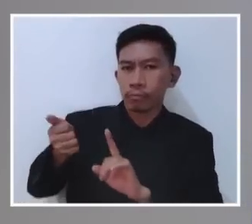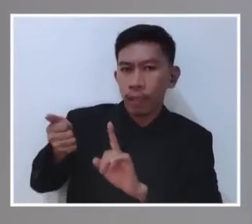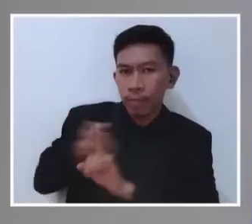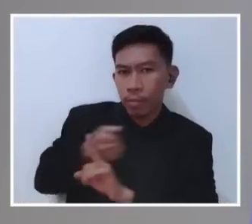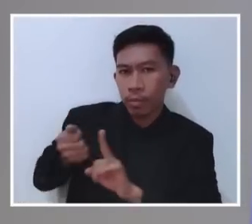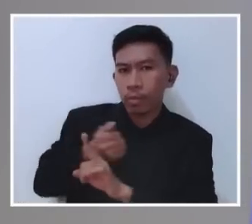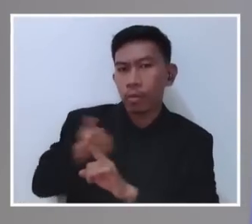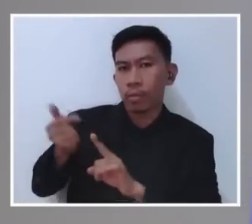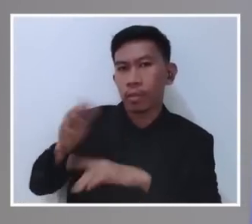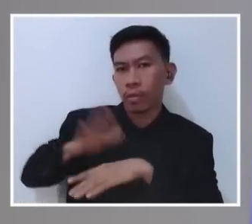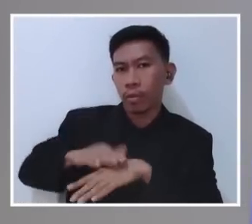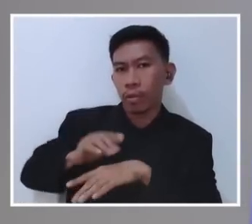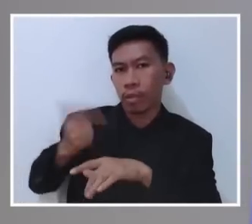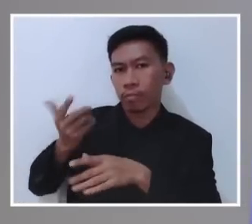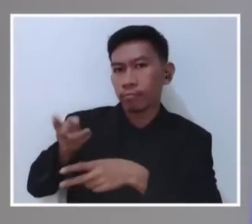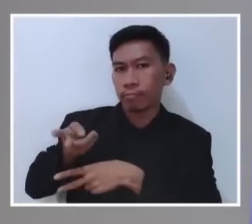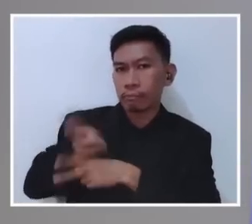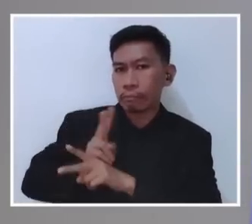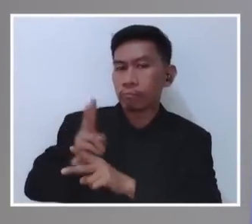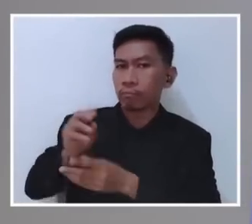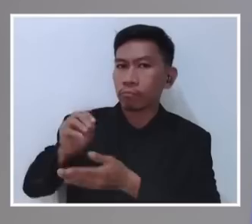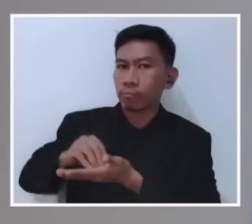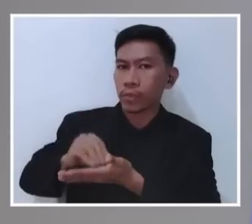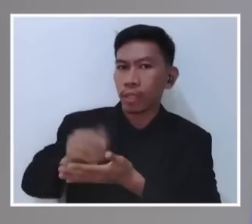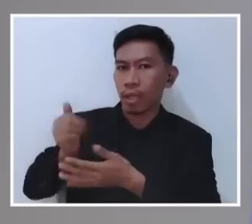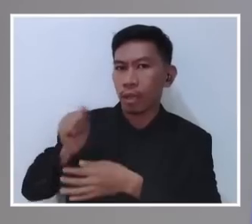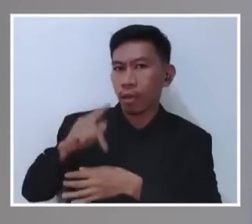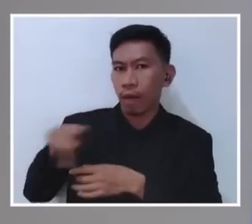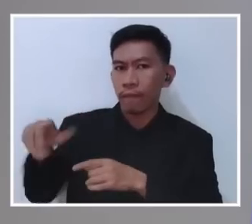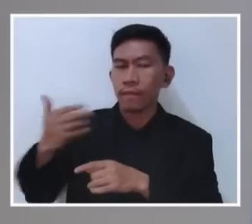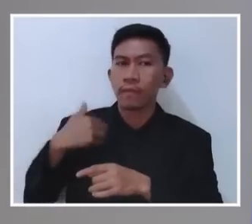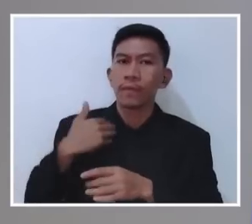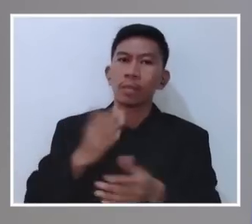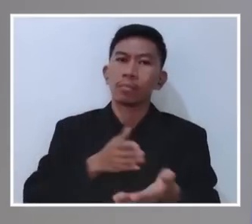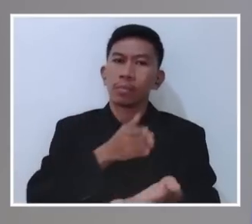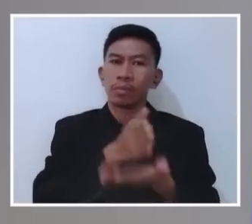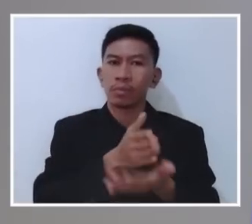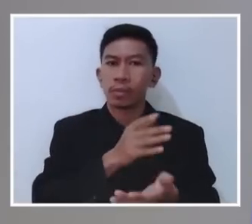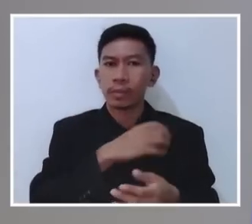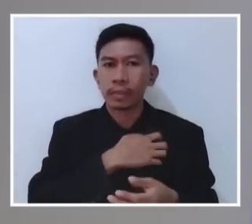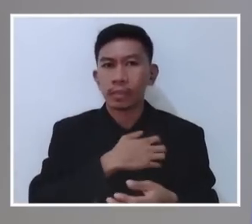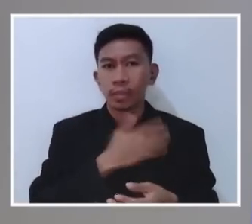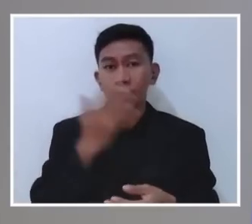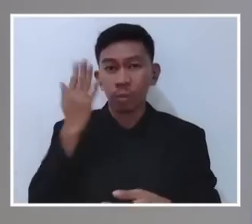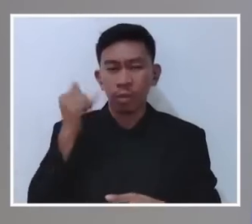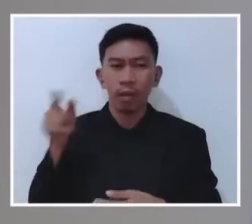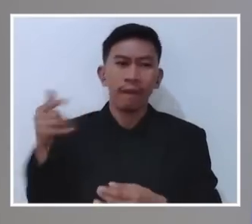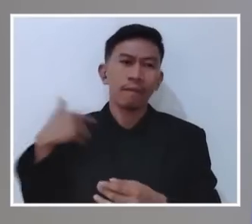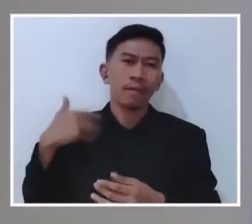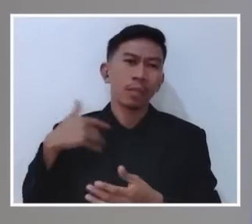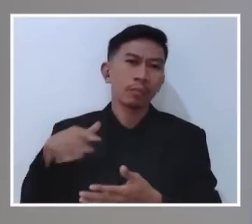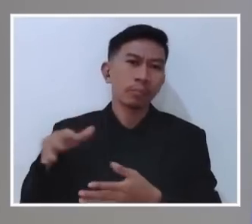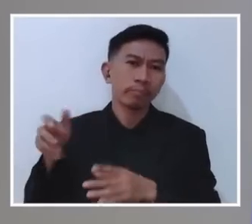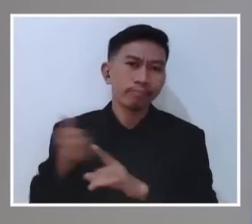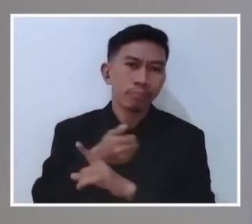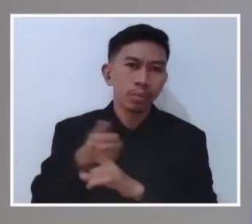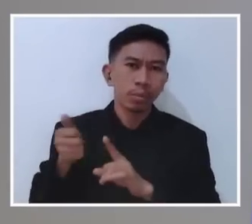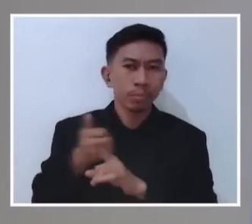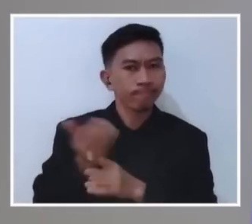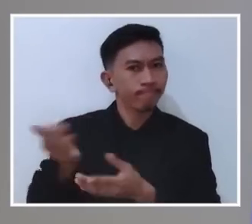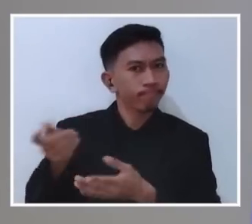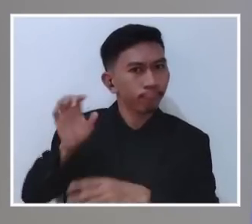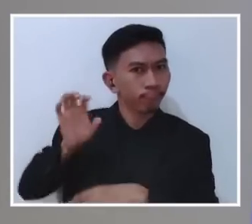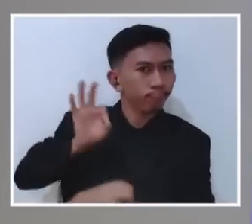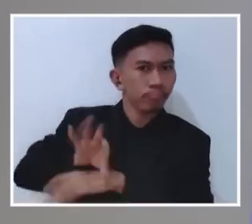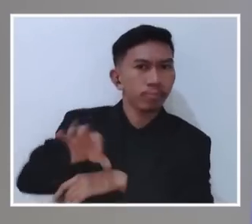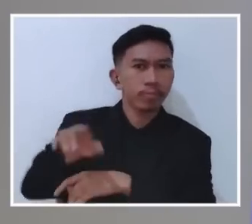para magpasaklolo matapos makaranas umano ng panghaharas at banta sa buhay dahil sa hindi mabayarang utang. Ang